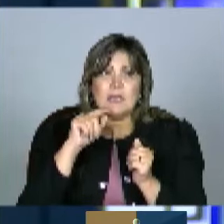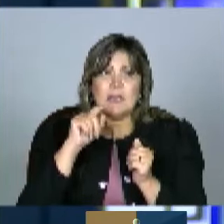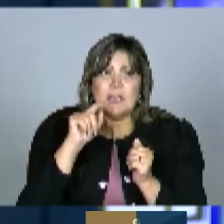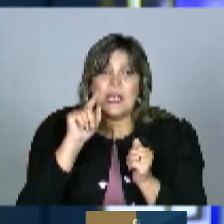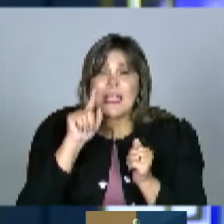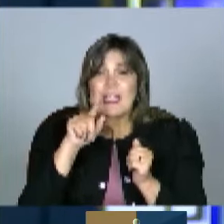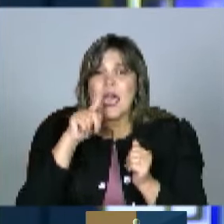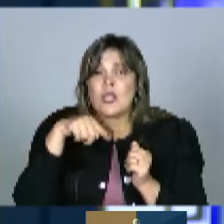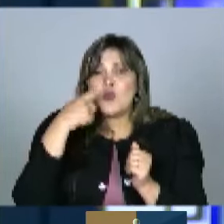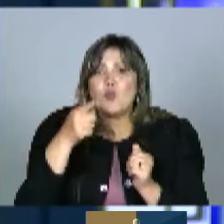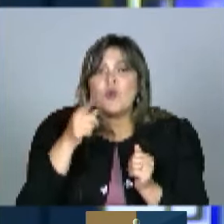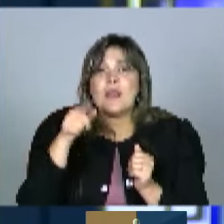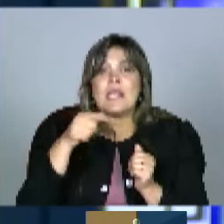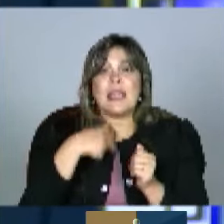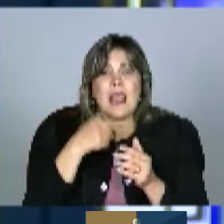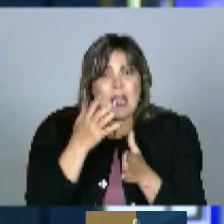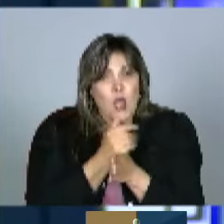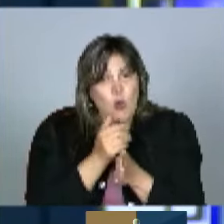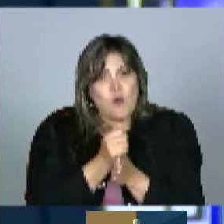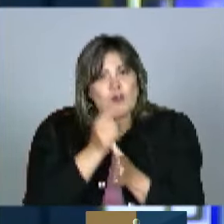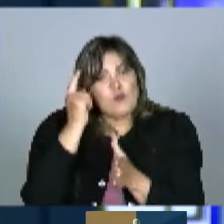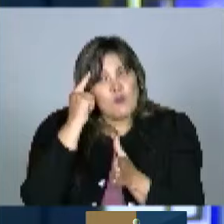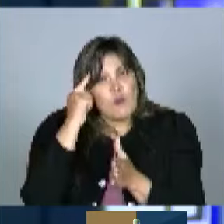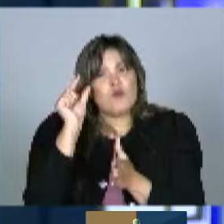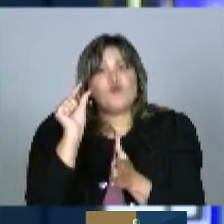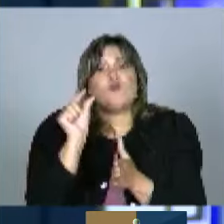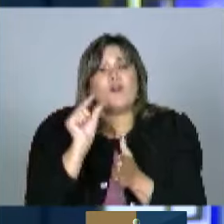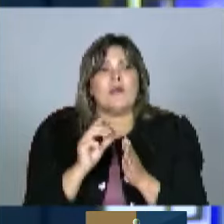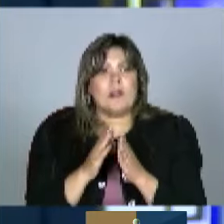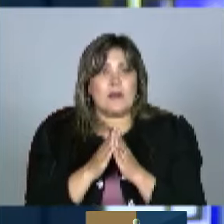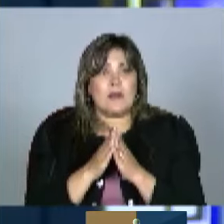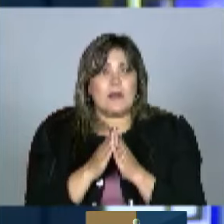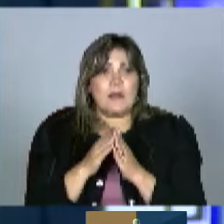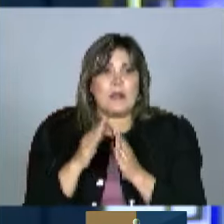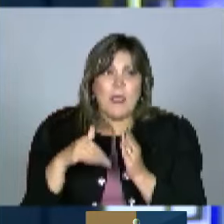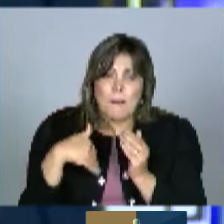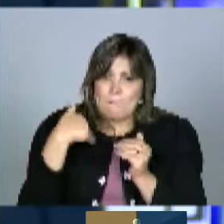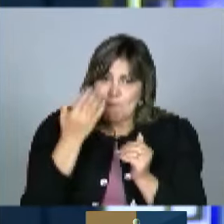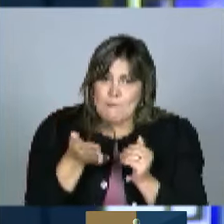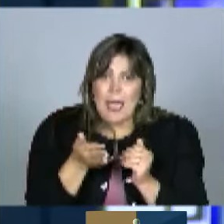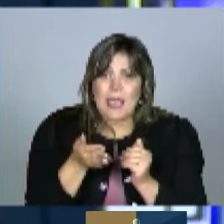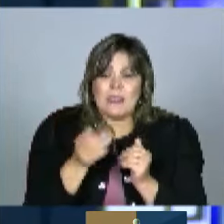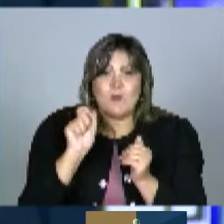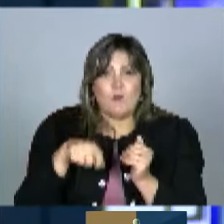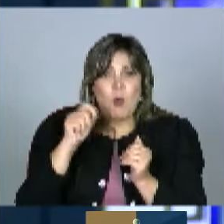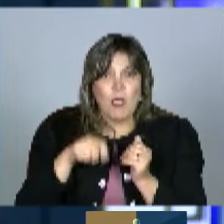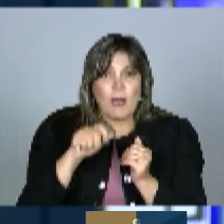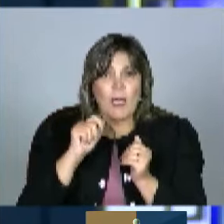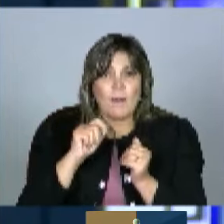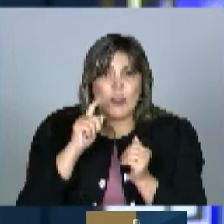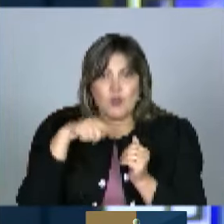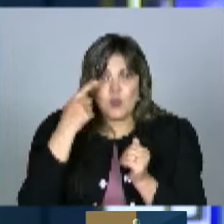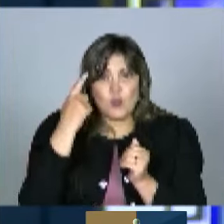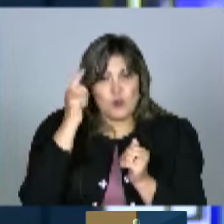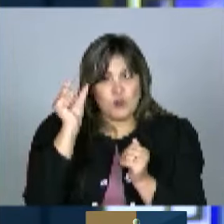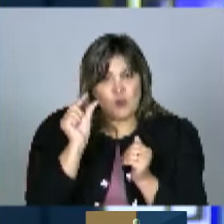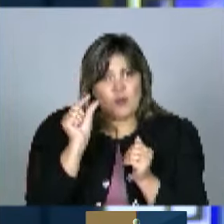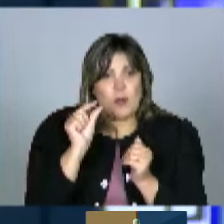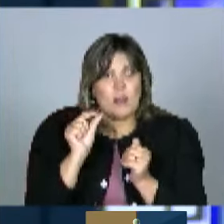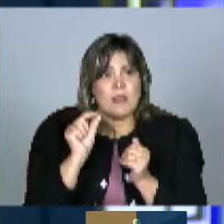على جوزها طب وحق زوجها اللي توقع عليه اي بعد ما تعمل حجر وتاخد حجر